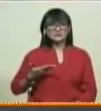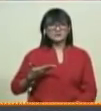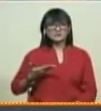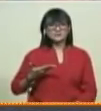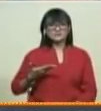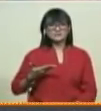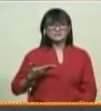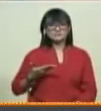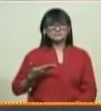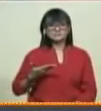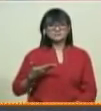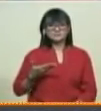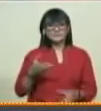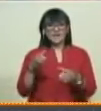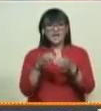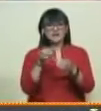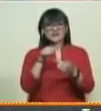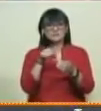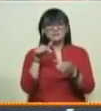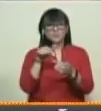enviar en nombre de los